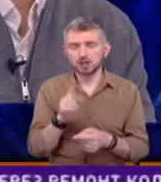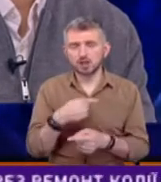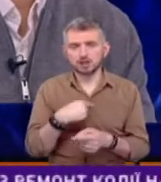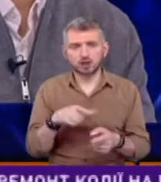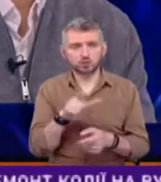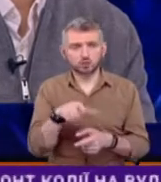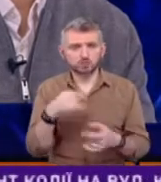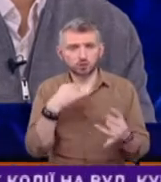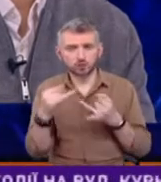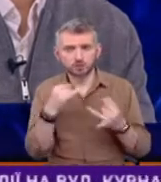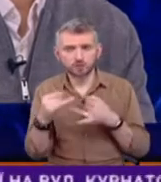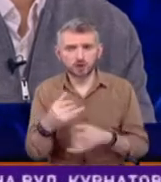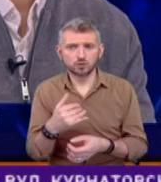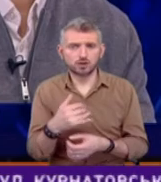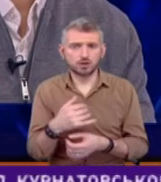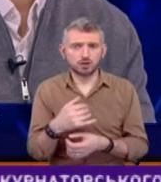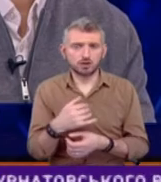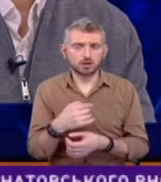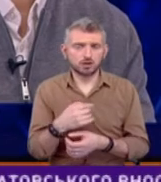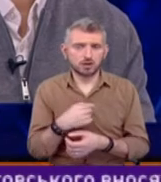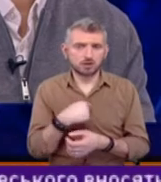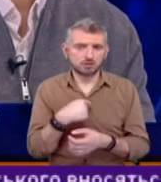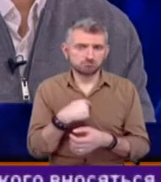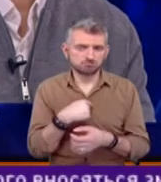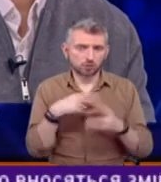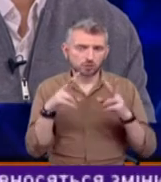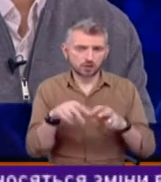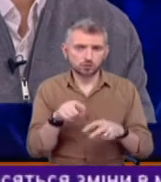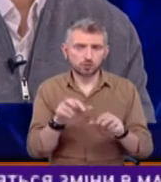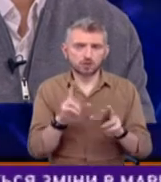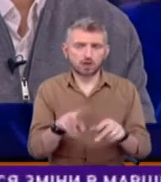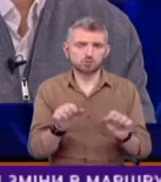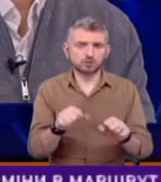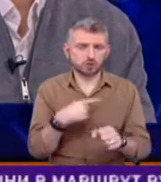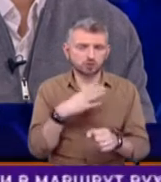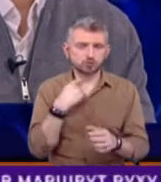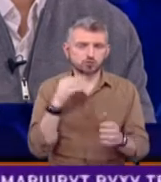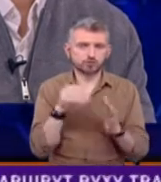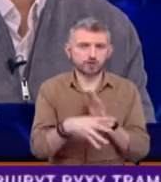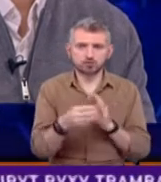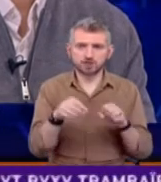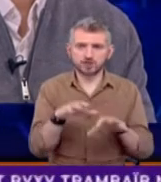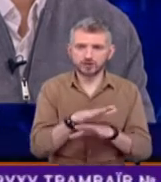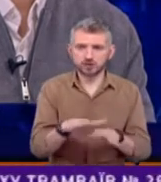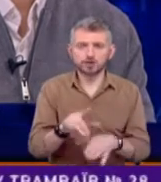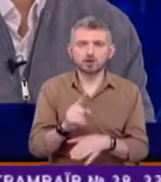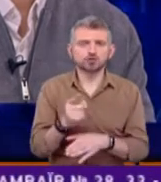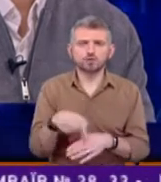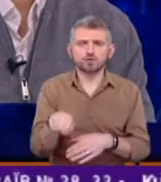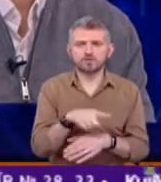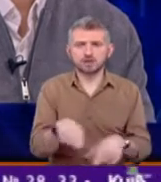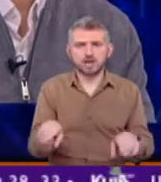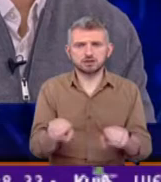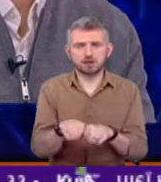людьми розмовляю, і в мене він, я розглядаю як потенціального, я буду голосувати, ще не вирішив. Чому ви так його